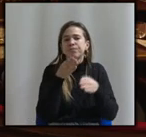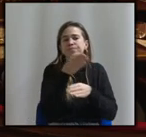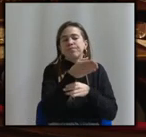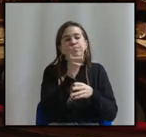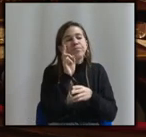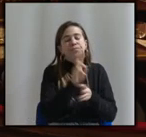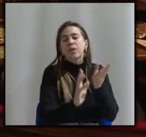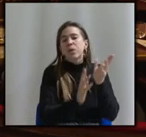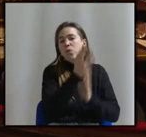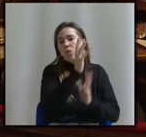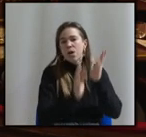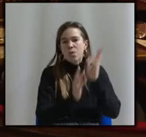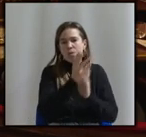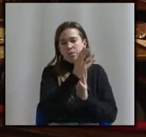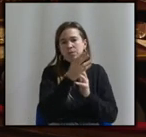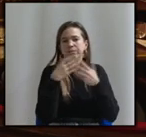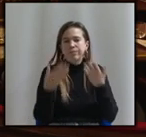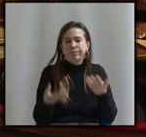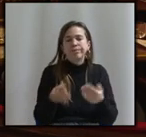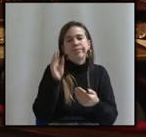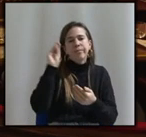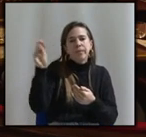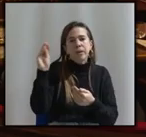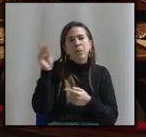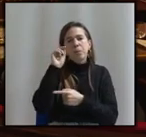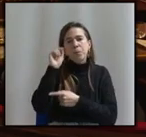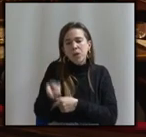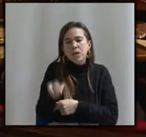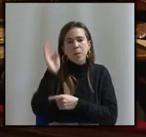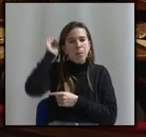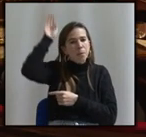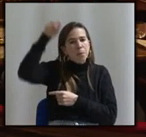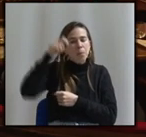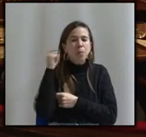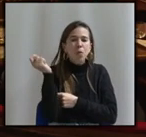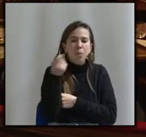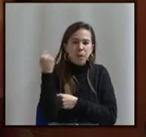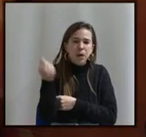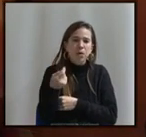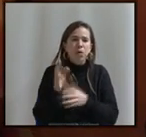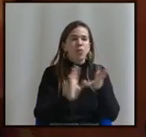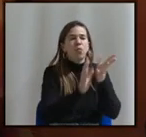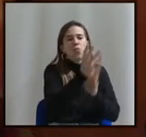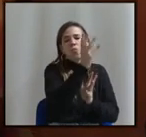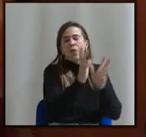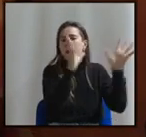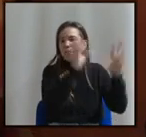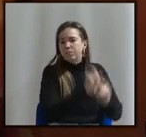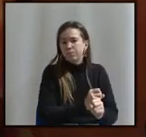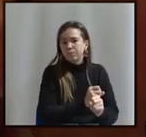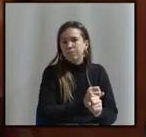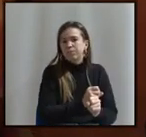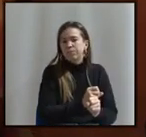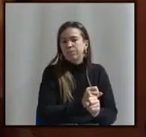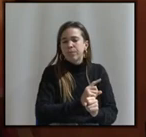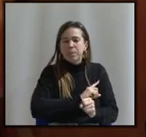foc. Llavors es van avisar els equips d'emergència, es va desallotjar, es va apagar el foc, no hi va haver-hi danys ni víctimes, no hi va haver-hi